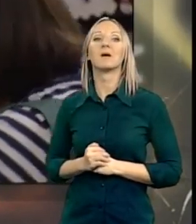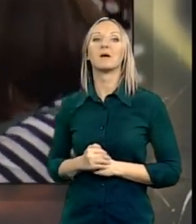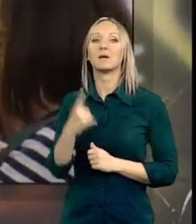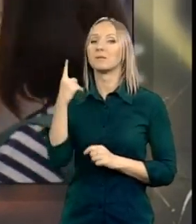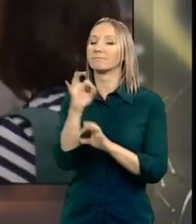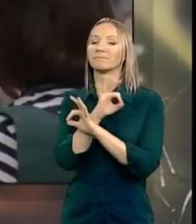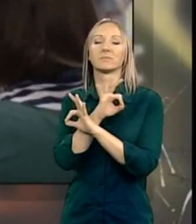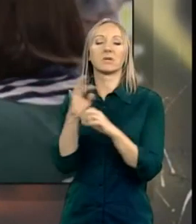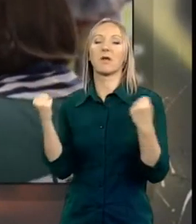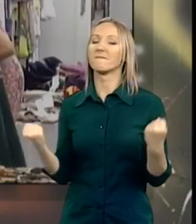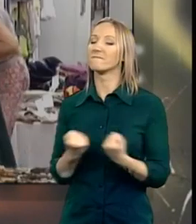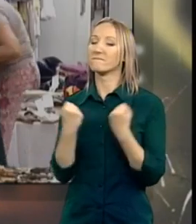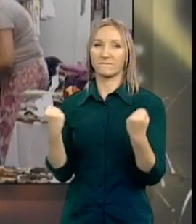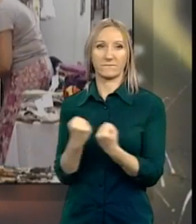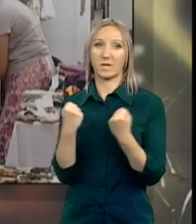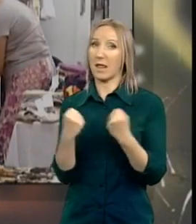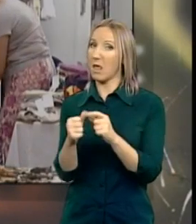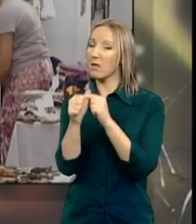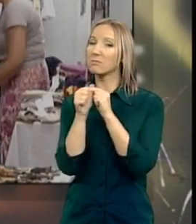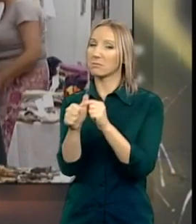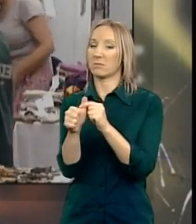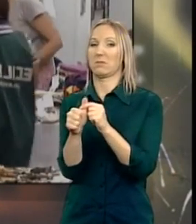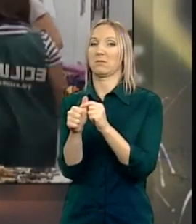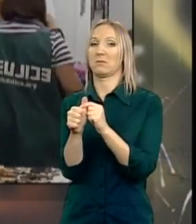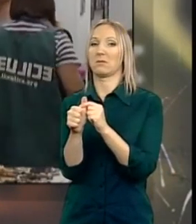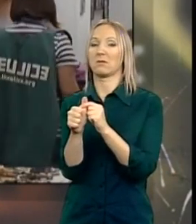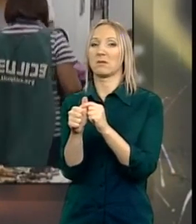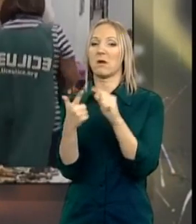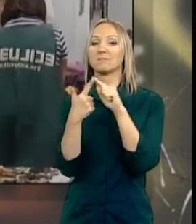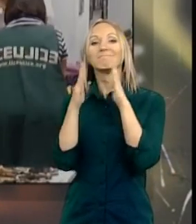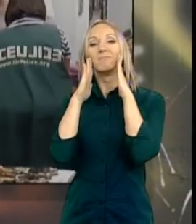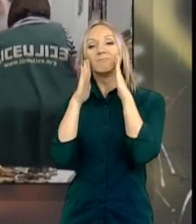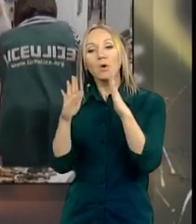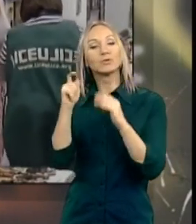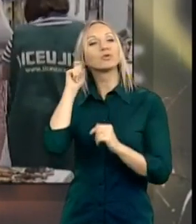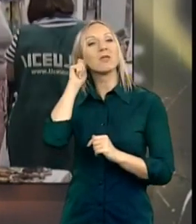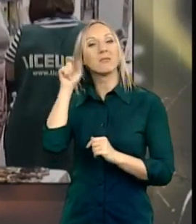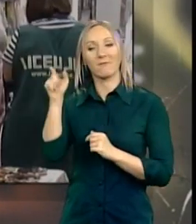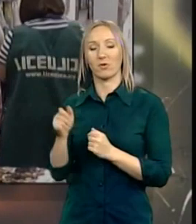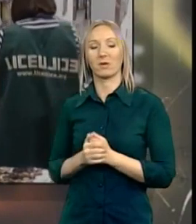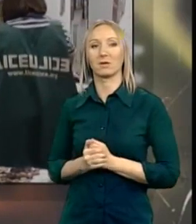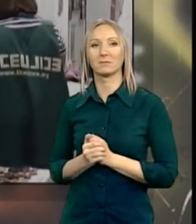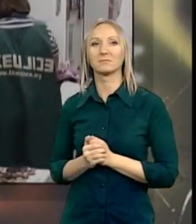izuzetno vrijedna prije svega i poslušna djevojka. Mislim, mi